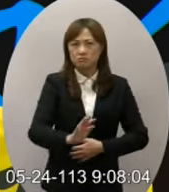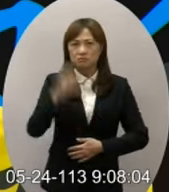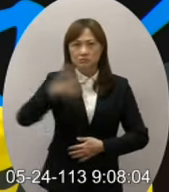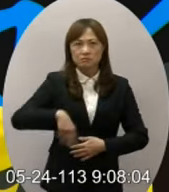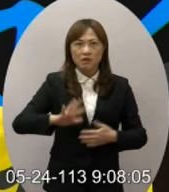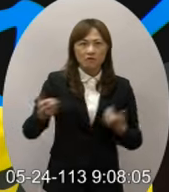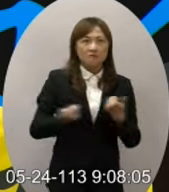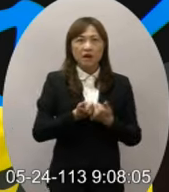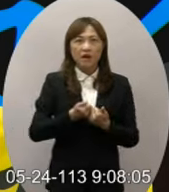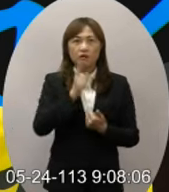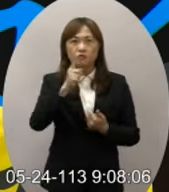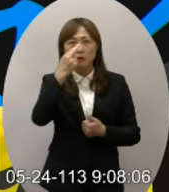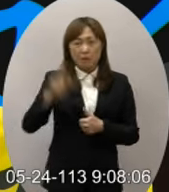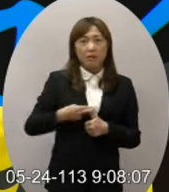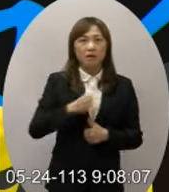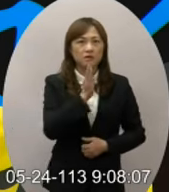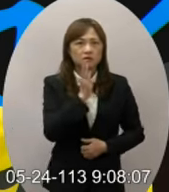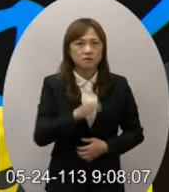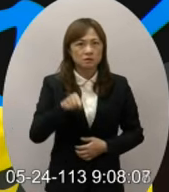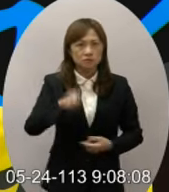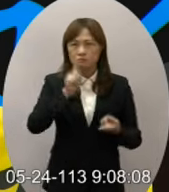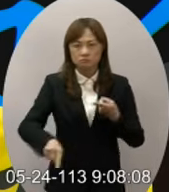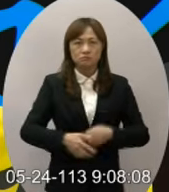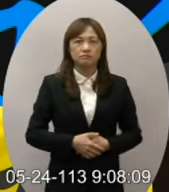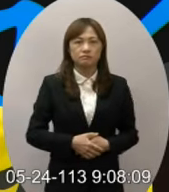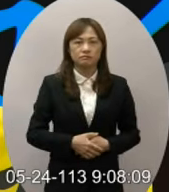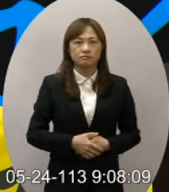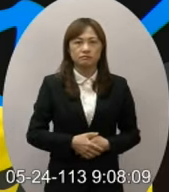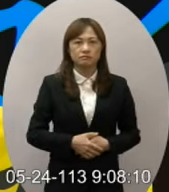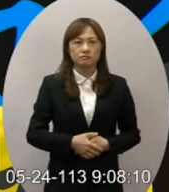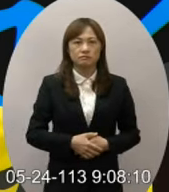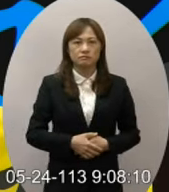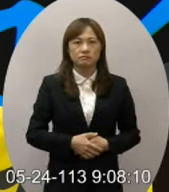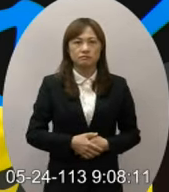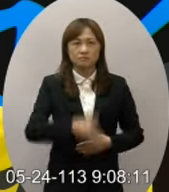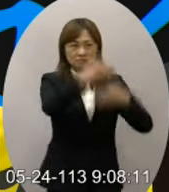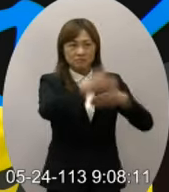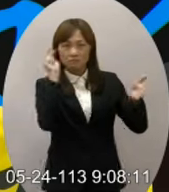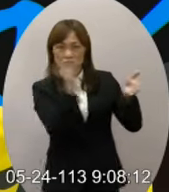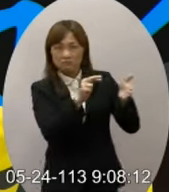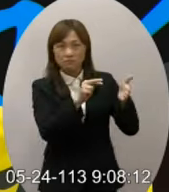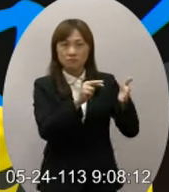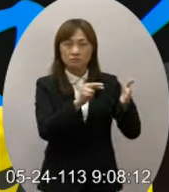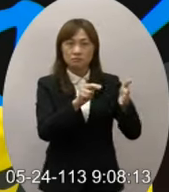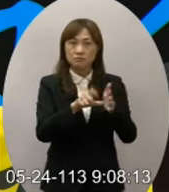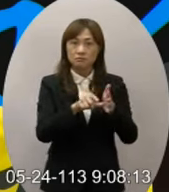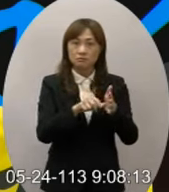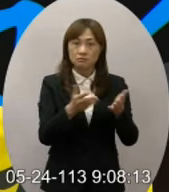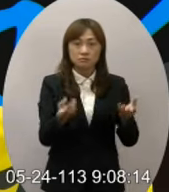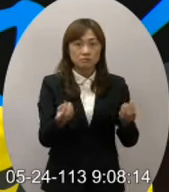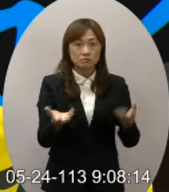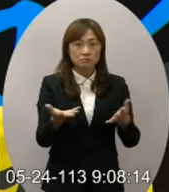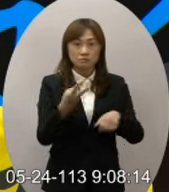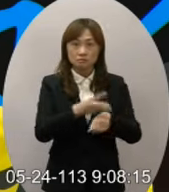救人。民进党卖画怕人，搁画救人。刚刚画面，时间没有跳吗？